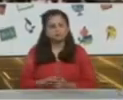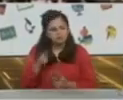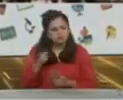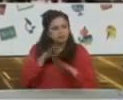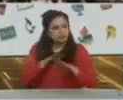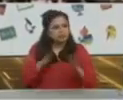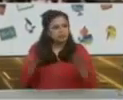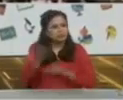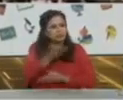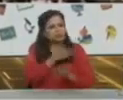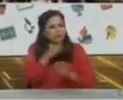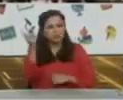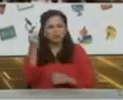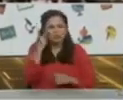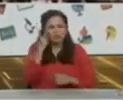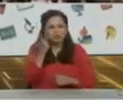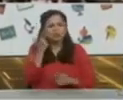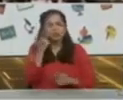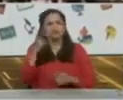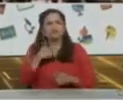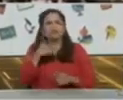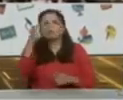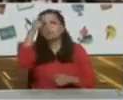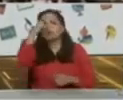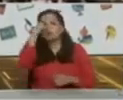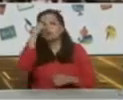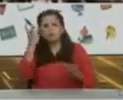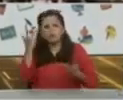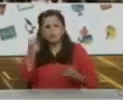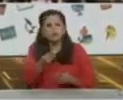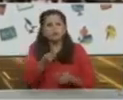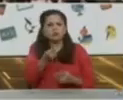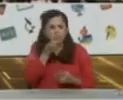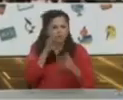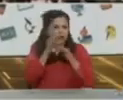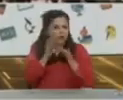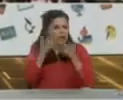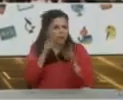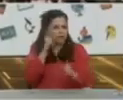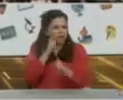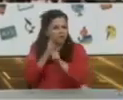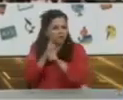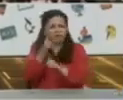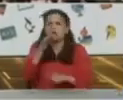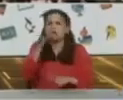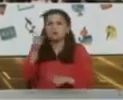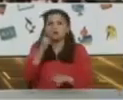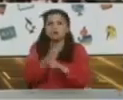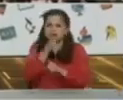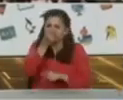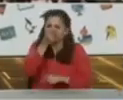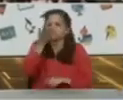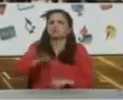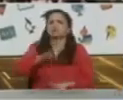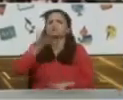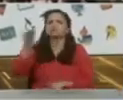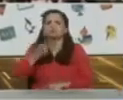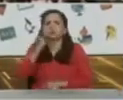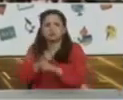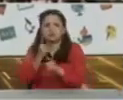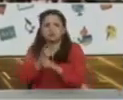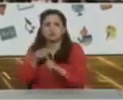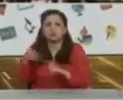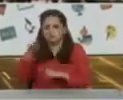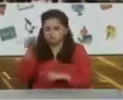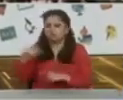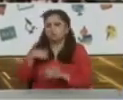बच्चों में ये क्या आपको तकलीफ हो रही है, खास करके खाने के विषय में, टीचर को समझाइए, टीचर को विश्वास में